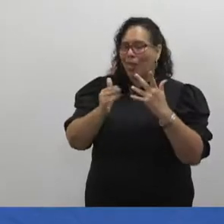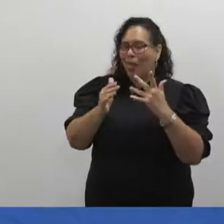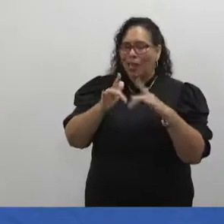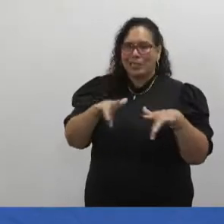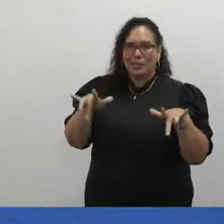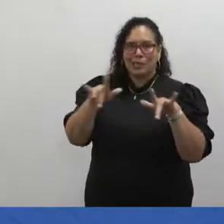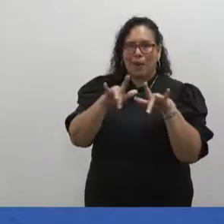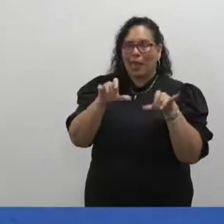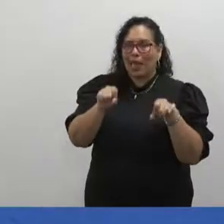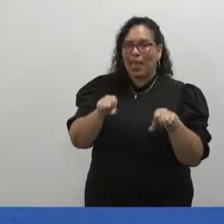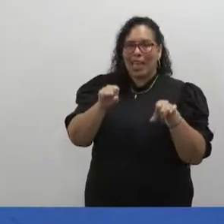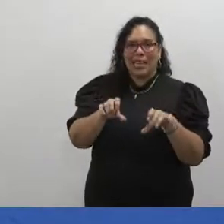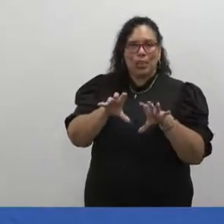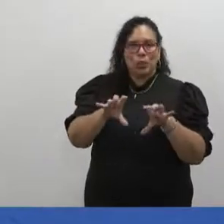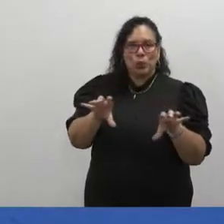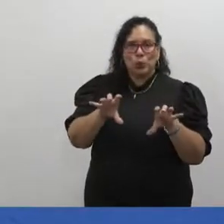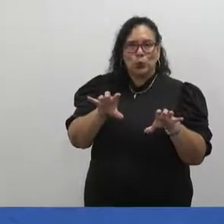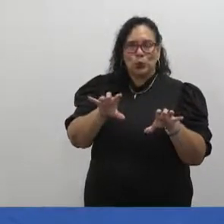mau